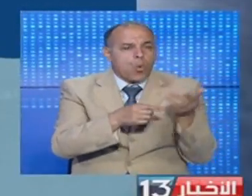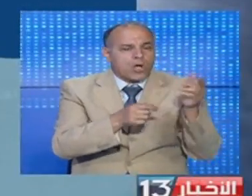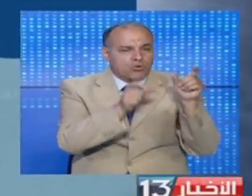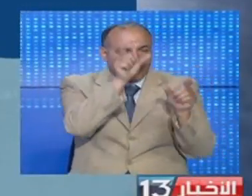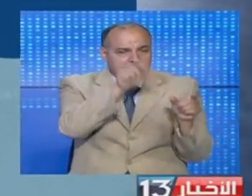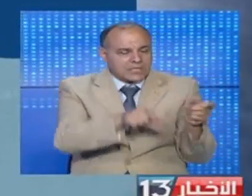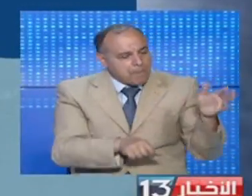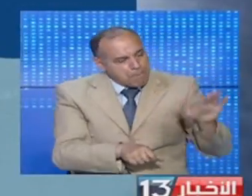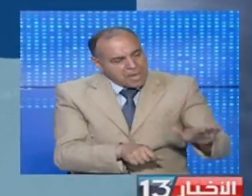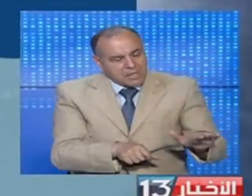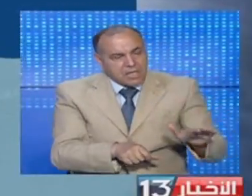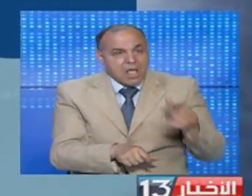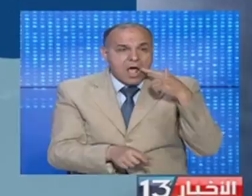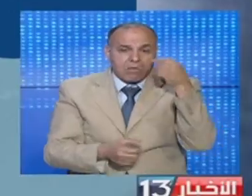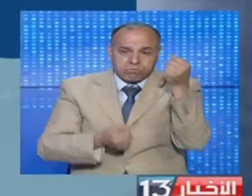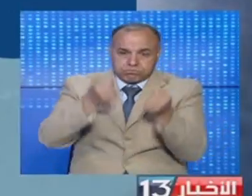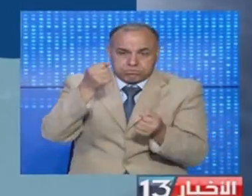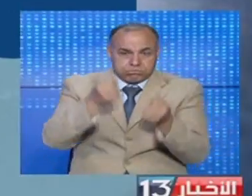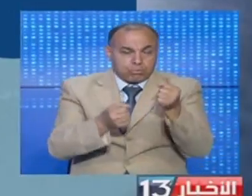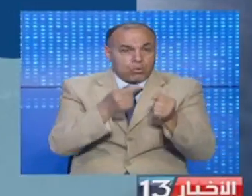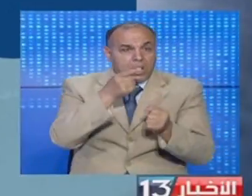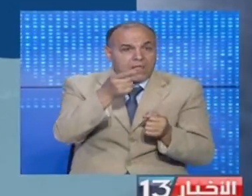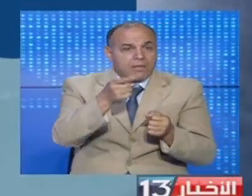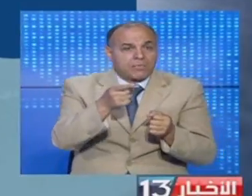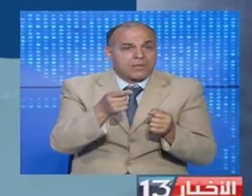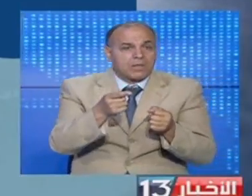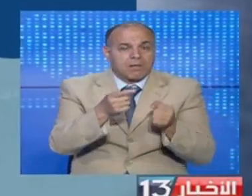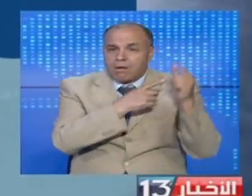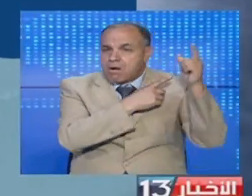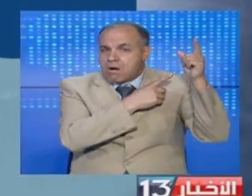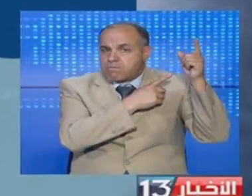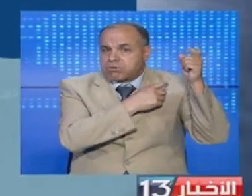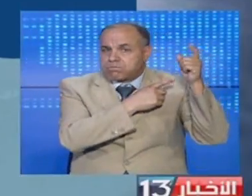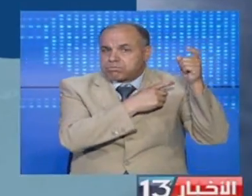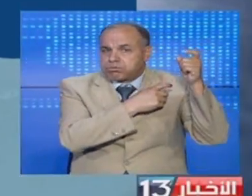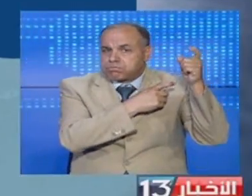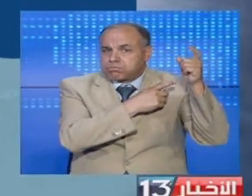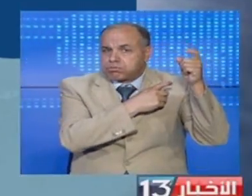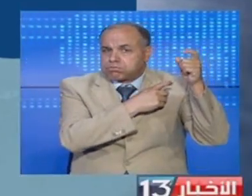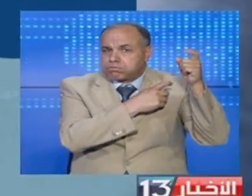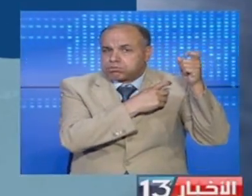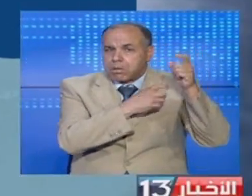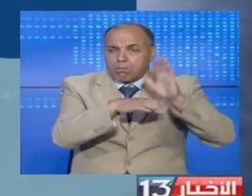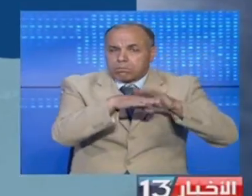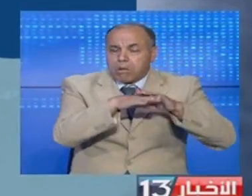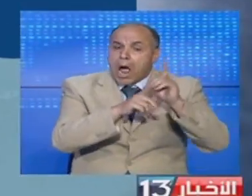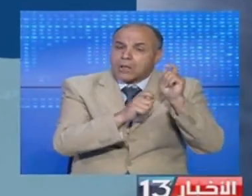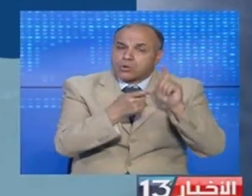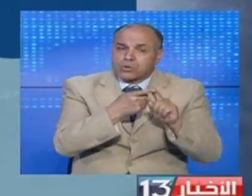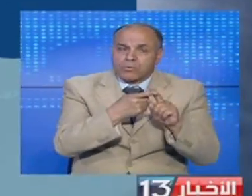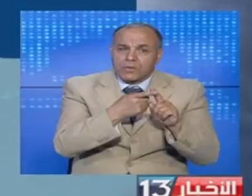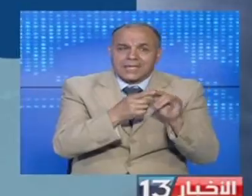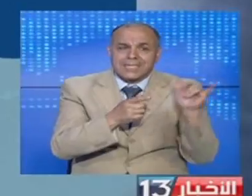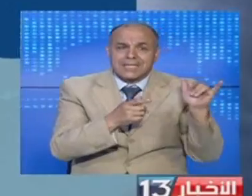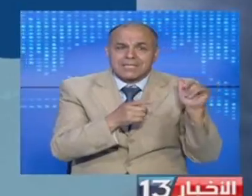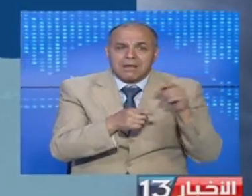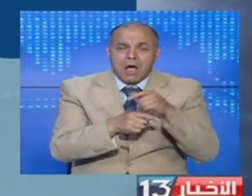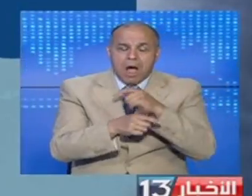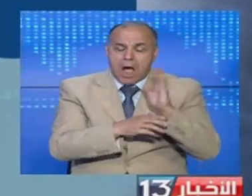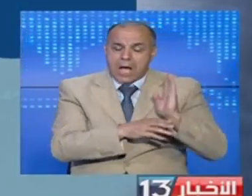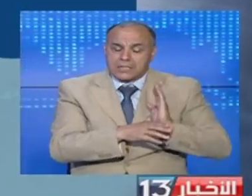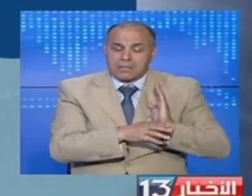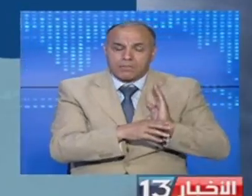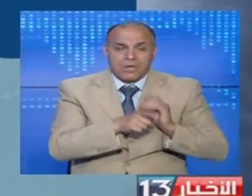شخص كان على متن سياره اثر اطلاق اعيره ناريه تحذيريه من قبل وحدات